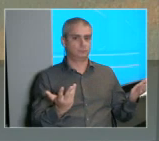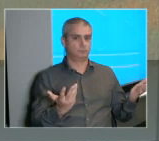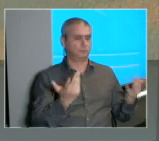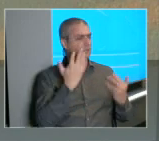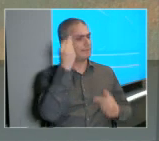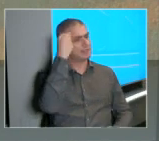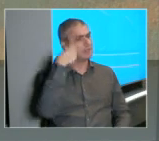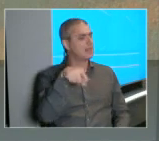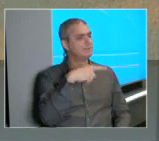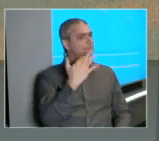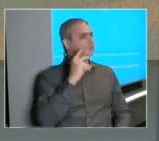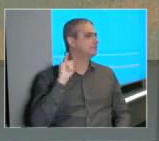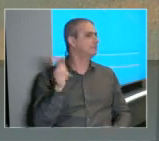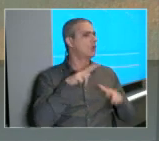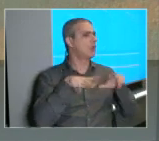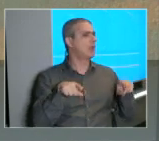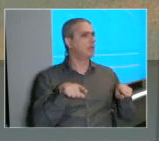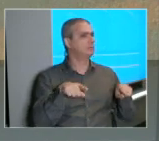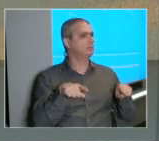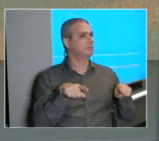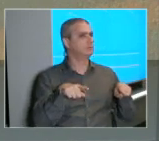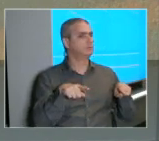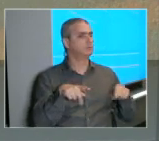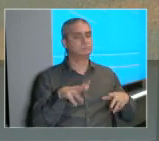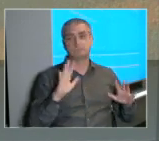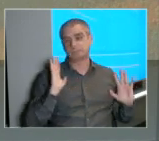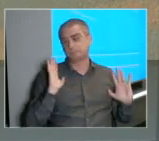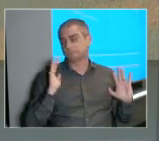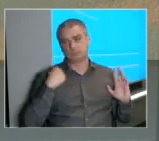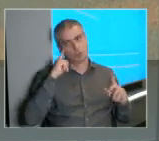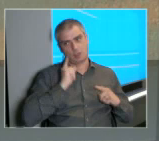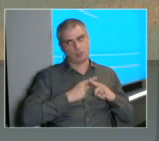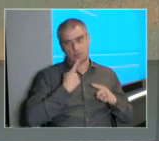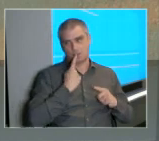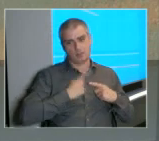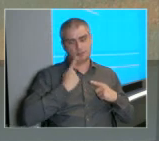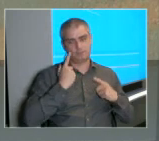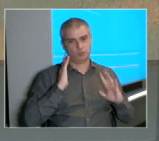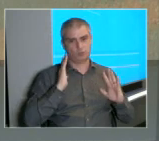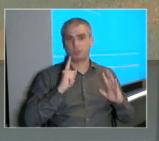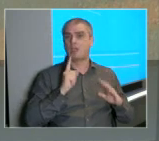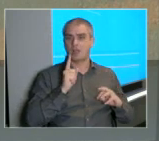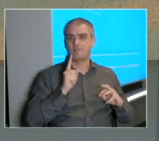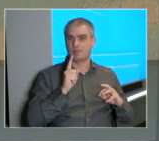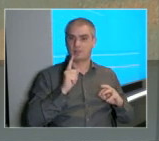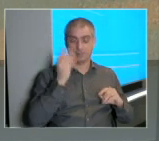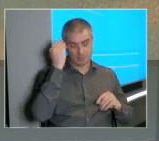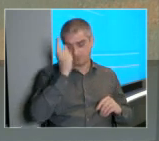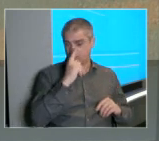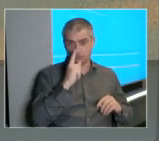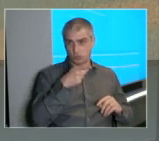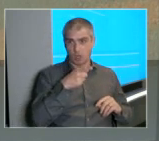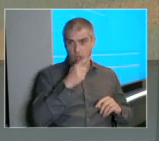בכמה תלמידים מדובר בכל הארץ? אני לא יודעת לומר לך מספרים כרגע, אבל... תלמידים שלא